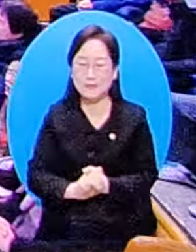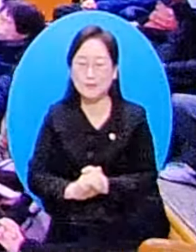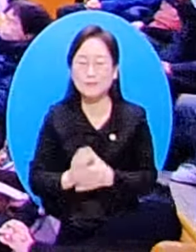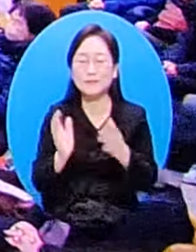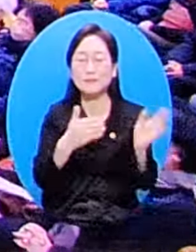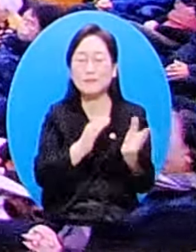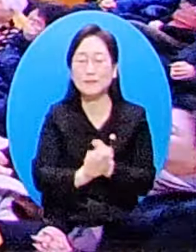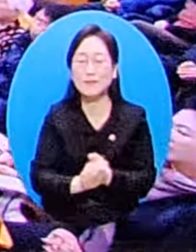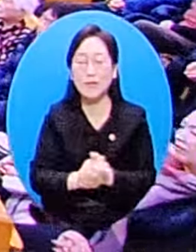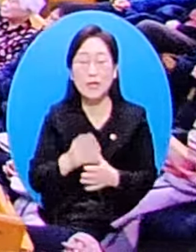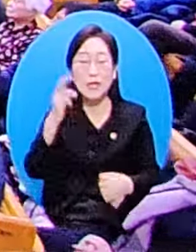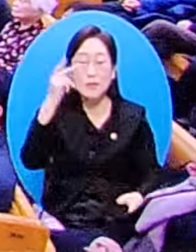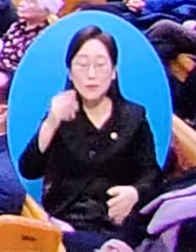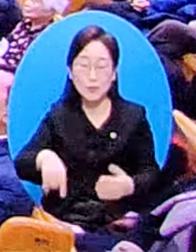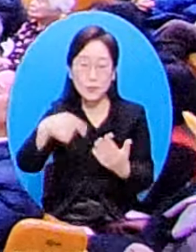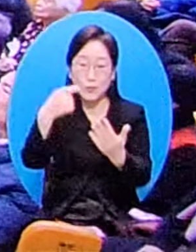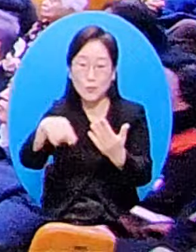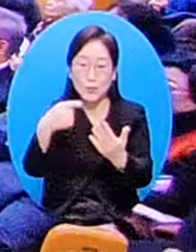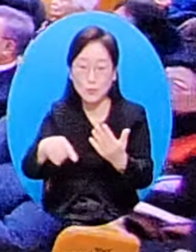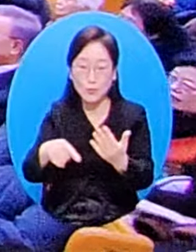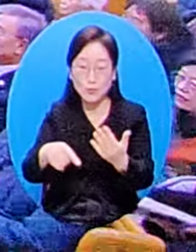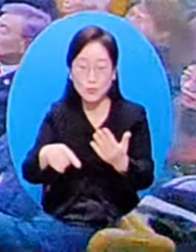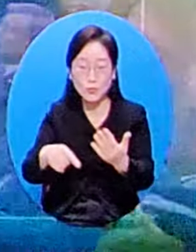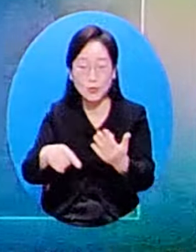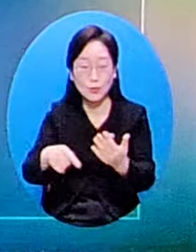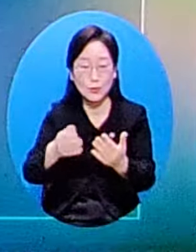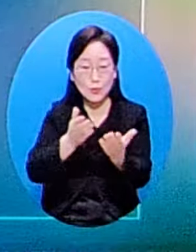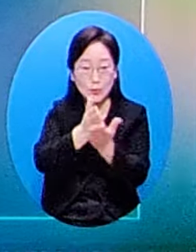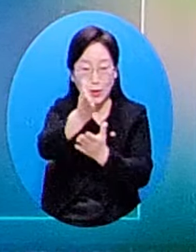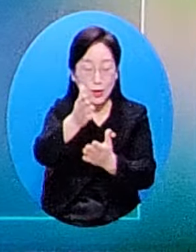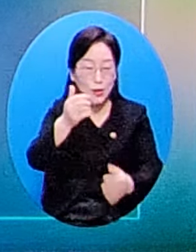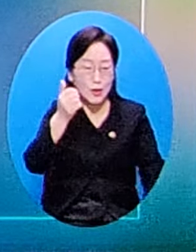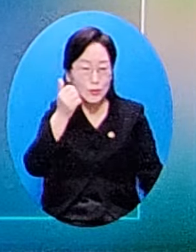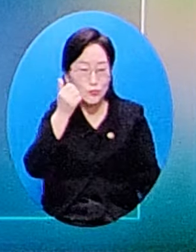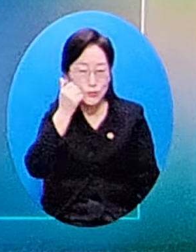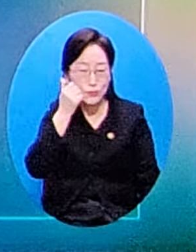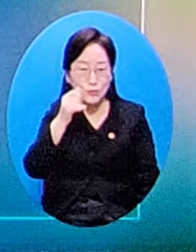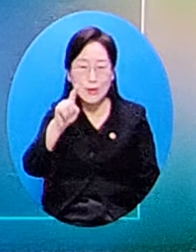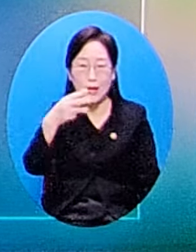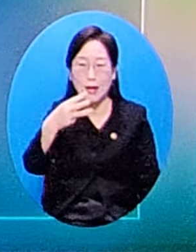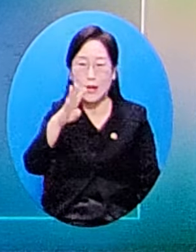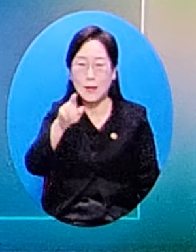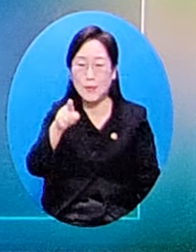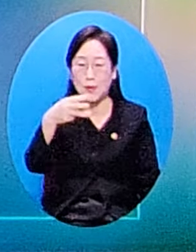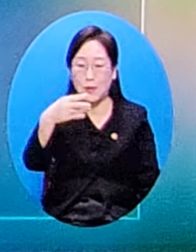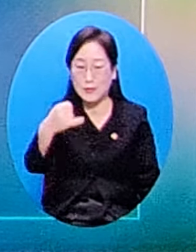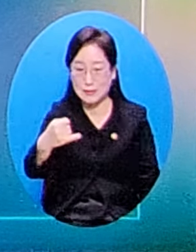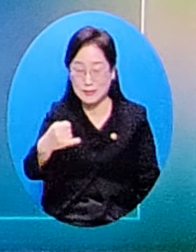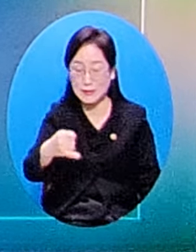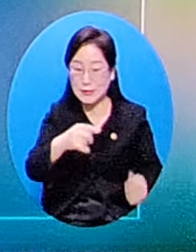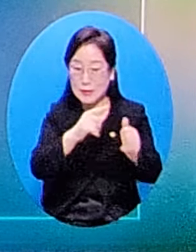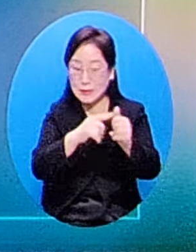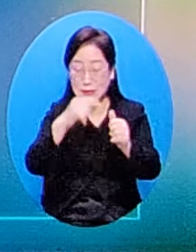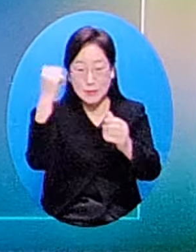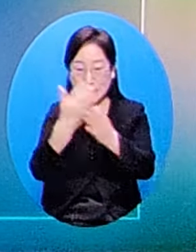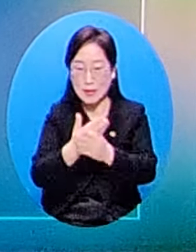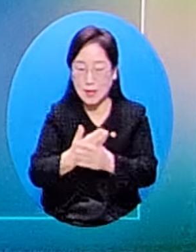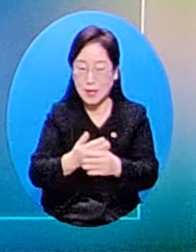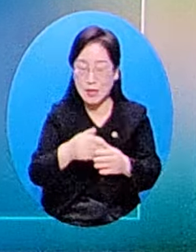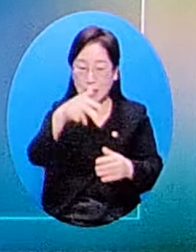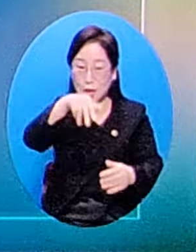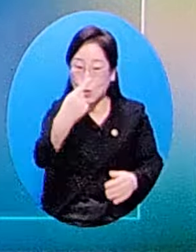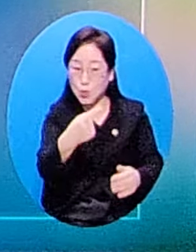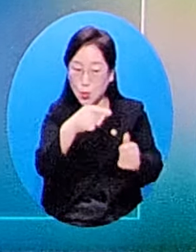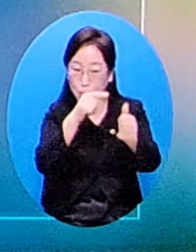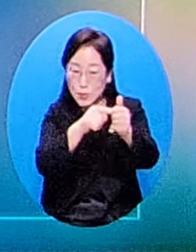그런데요, 미국의 교육가 알버트 윈십이 동시대에 살았던 맥스 주크라고 하는 분과 조나단 에드워드의